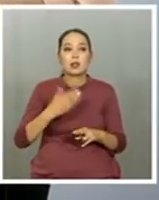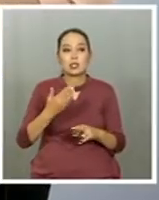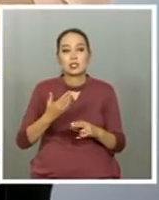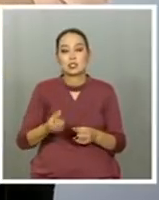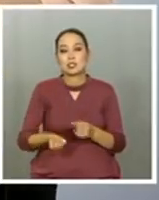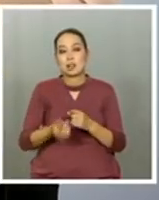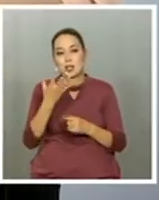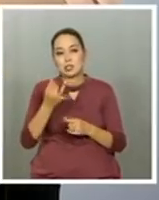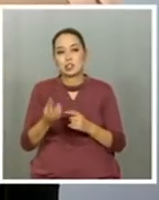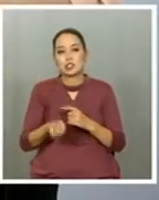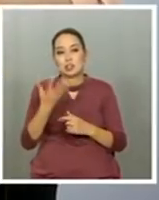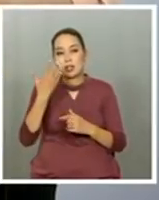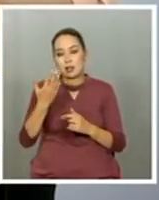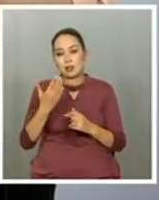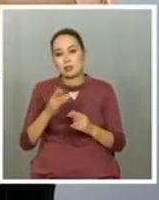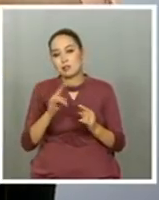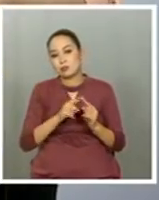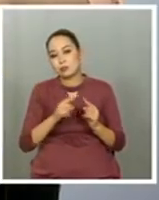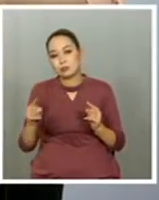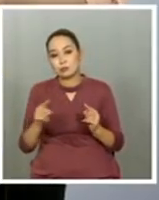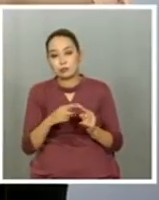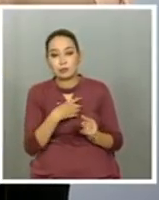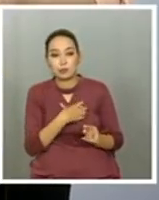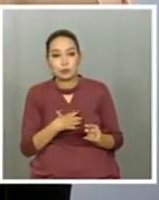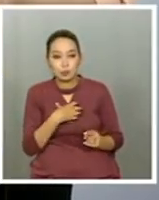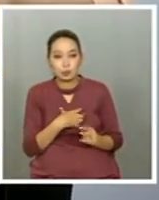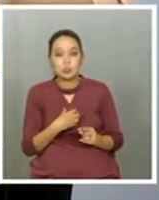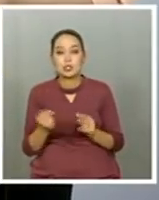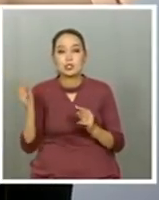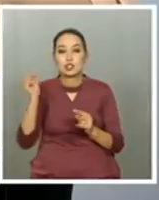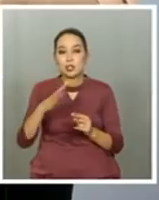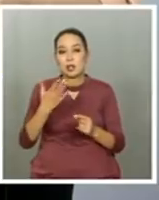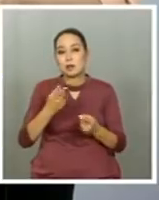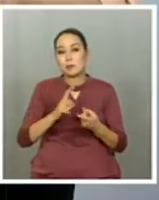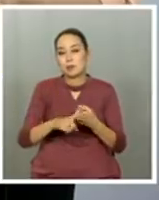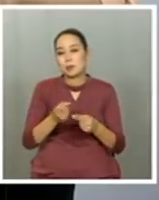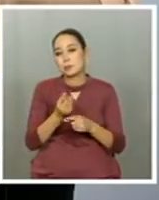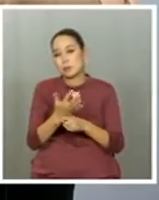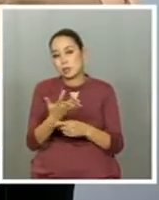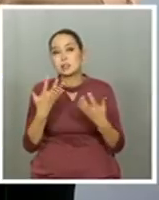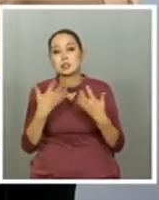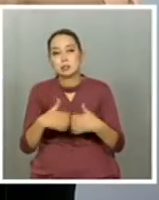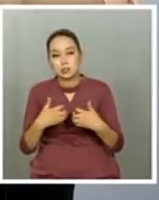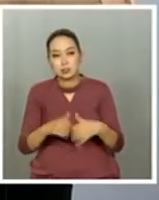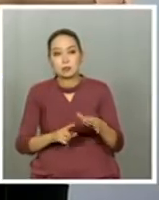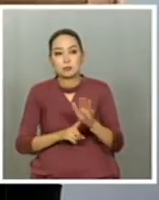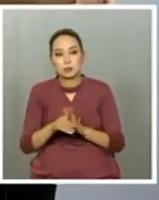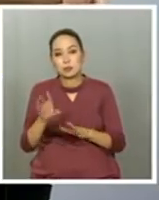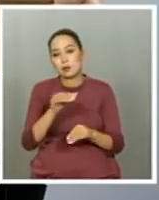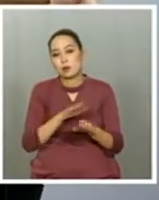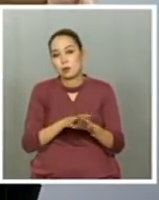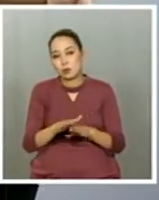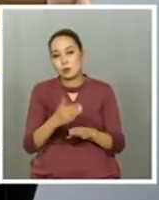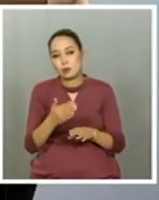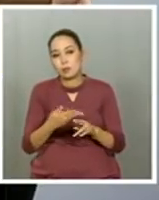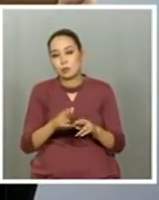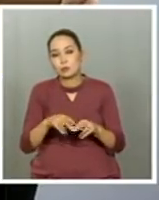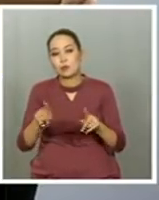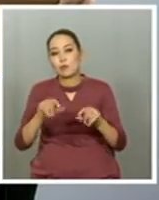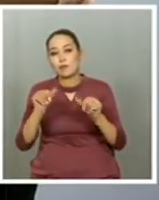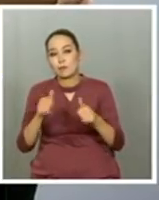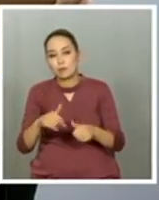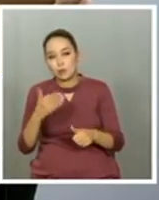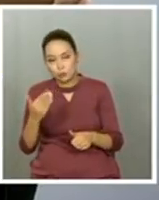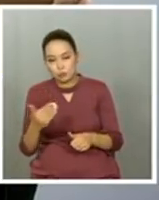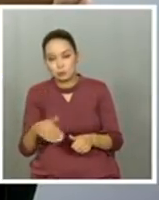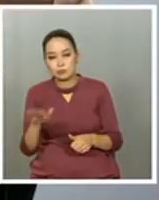жарық толқынның негізгі ұзындығы. Жарыққа байланысты бірнеше есептеу мен жаттығулар орындаған кезде осы формуланы